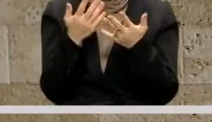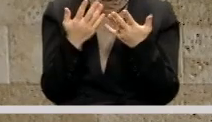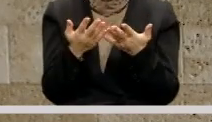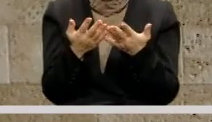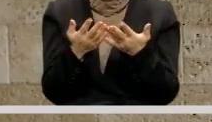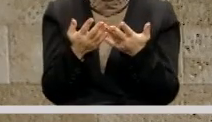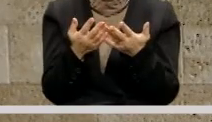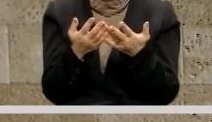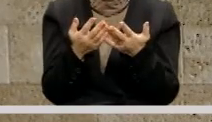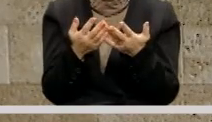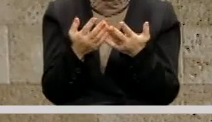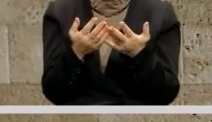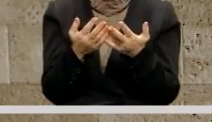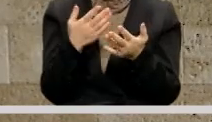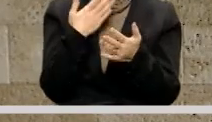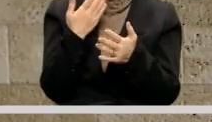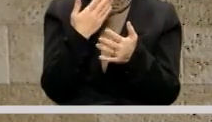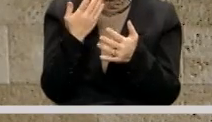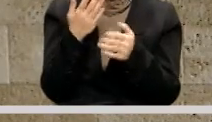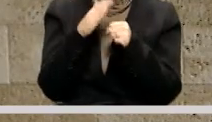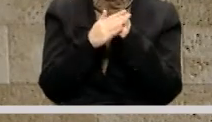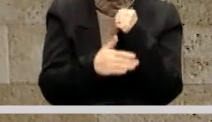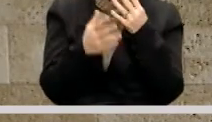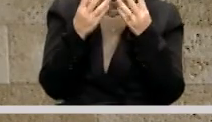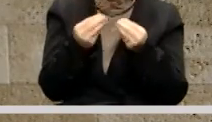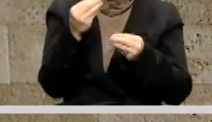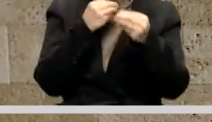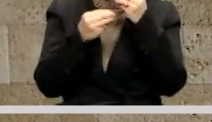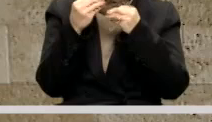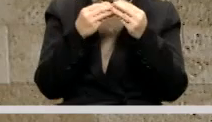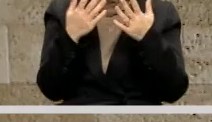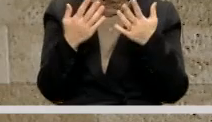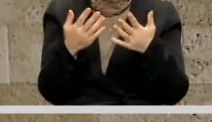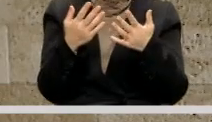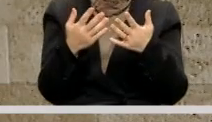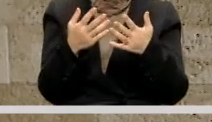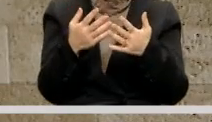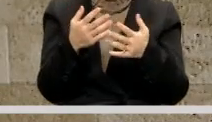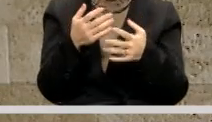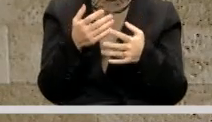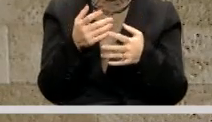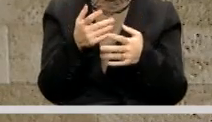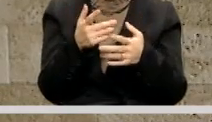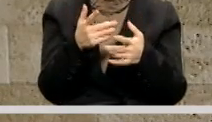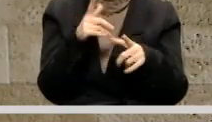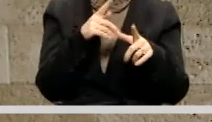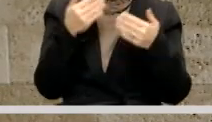özellikle de biz bunlara ne diyoruz diyet döneminde yasaklı gıdalar, junk food veya işte gereksiz kalori içeren gıdaları çok fazla